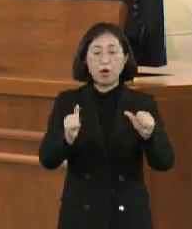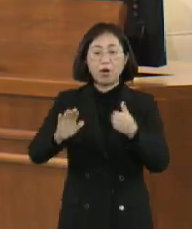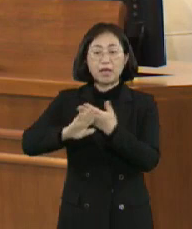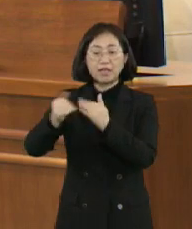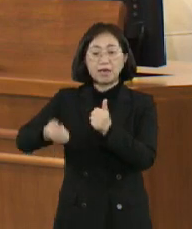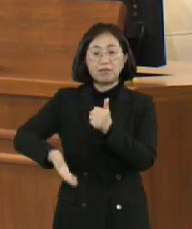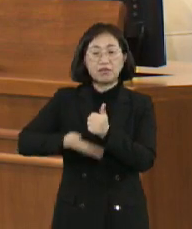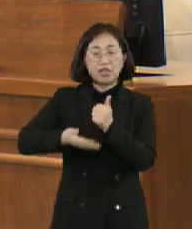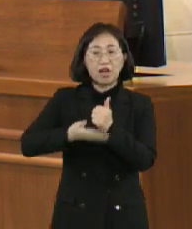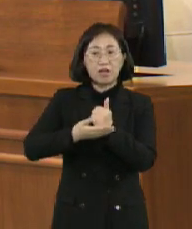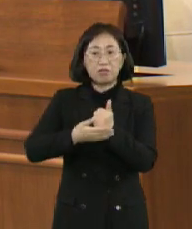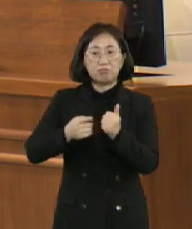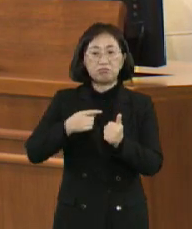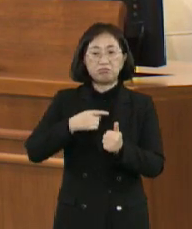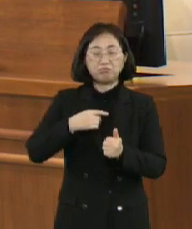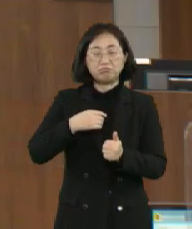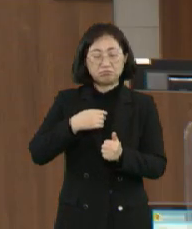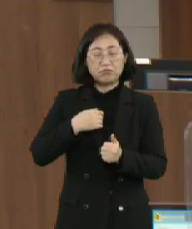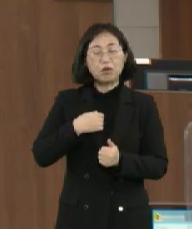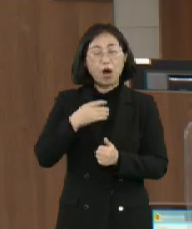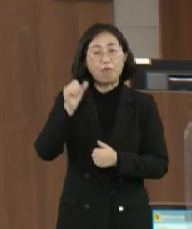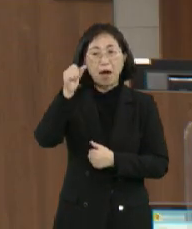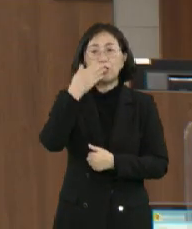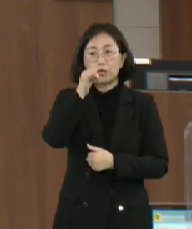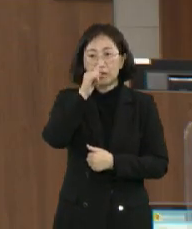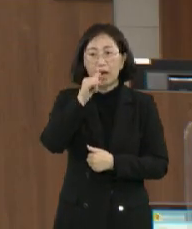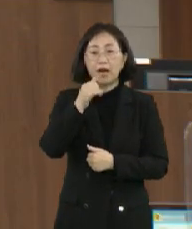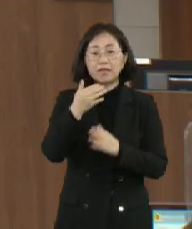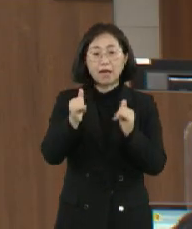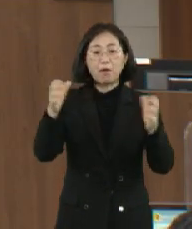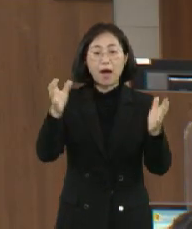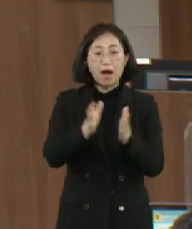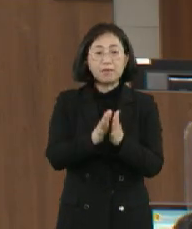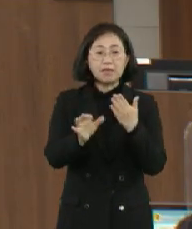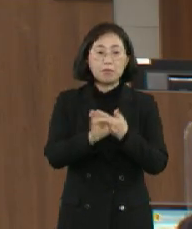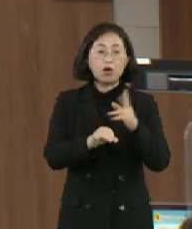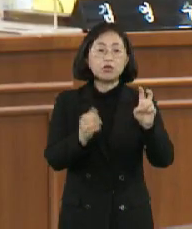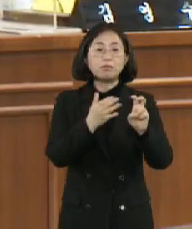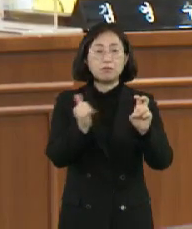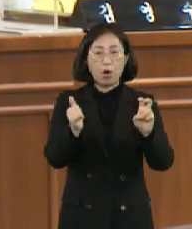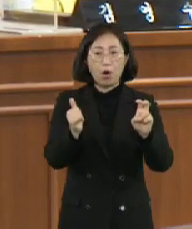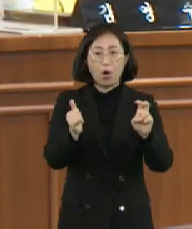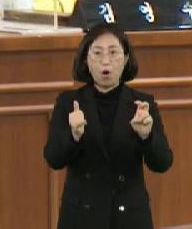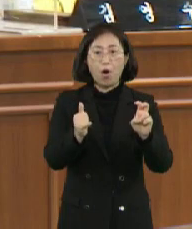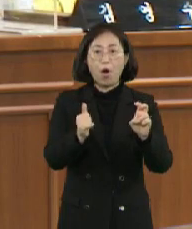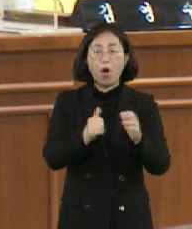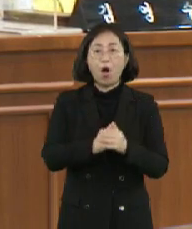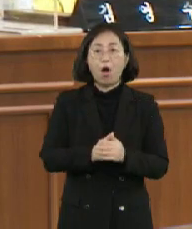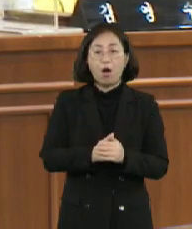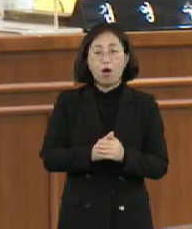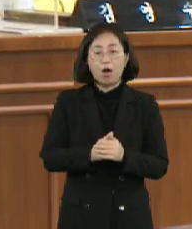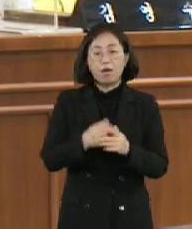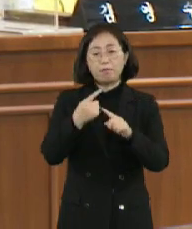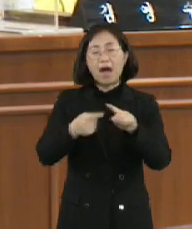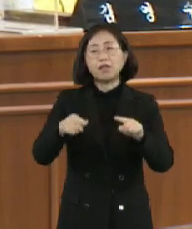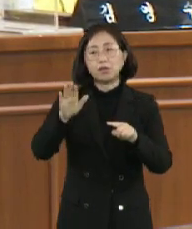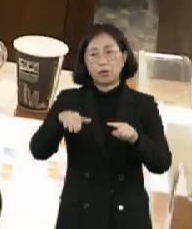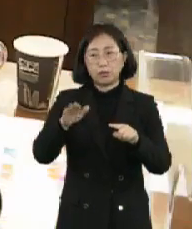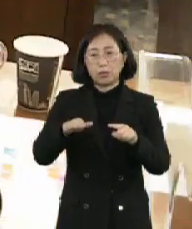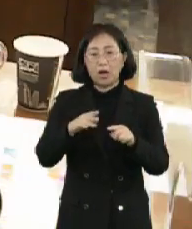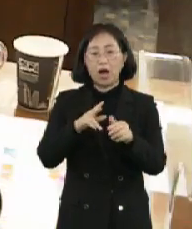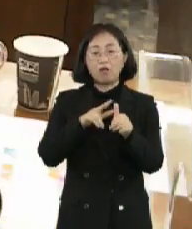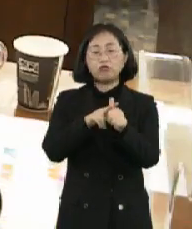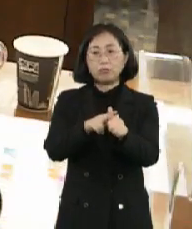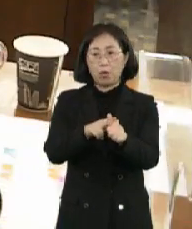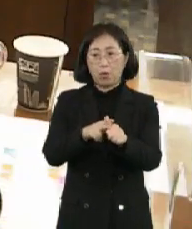타천으로 거론되고 본인이 부인하지 않는 경우까지 합하면 20명 선으로 전체 42명 도의원 가운데 절반이